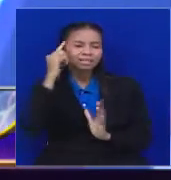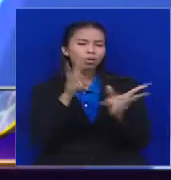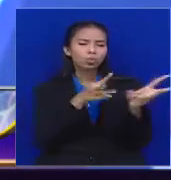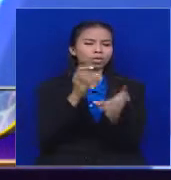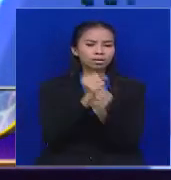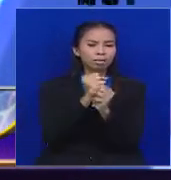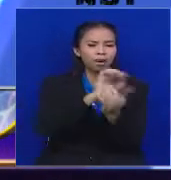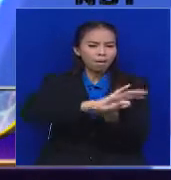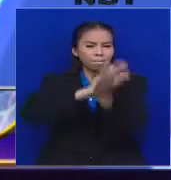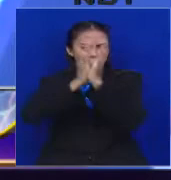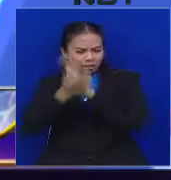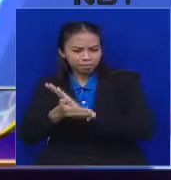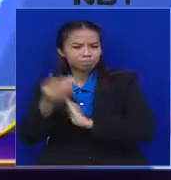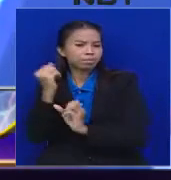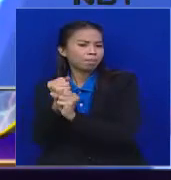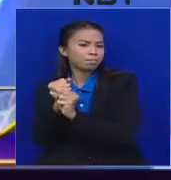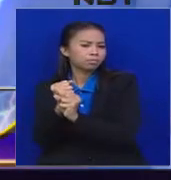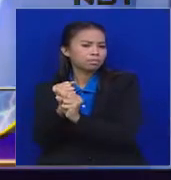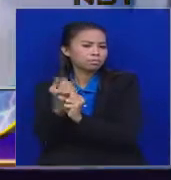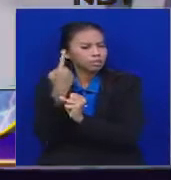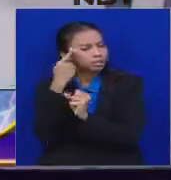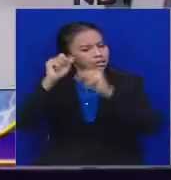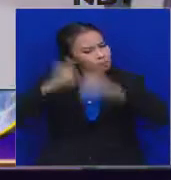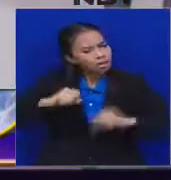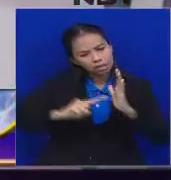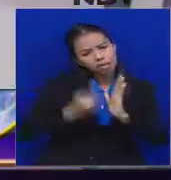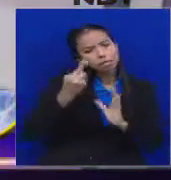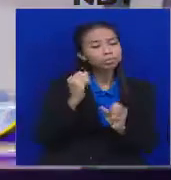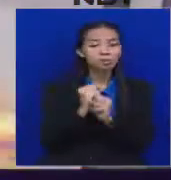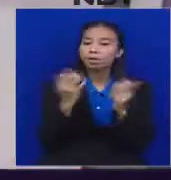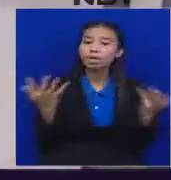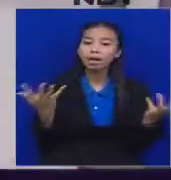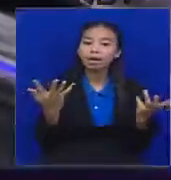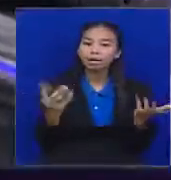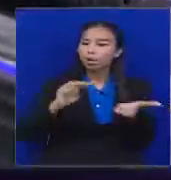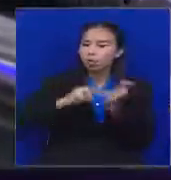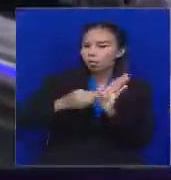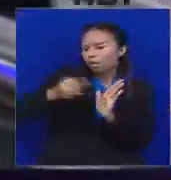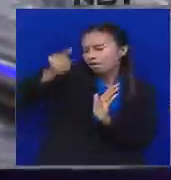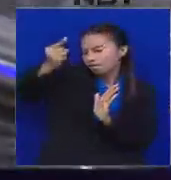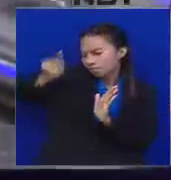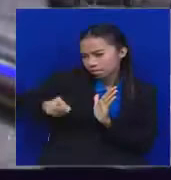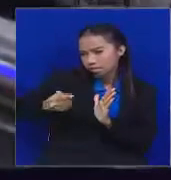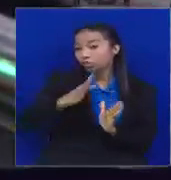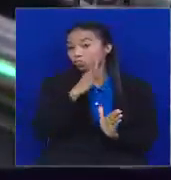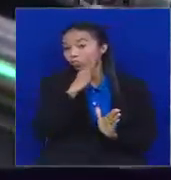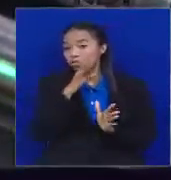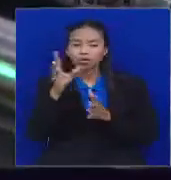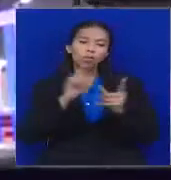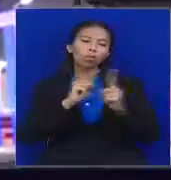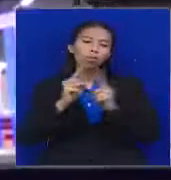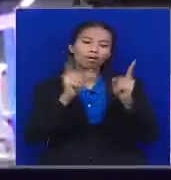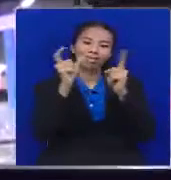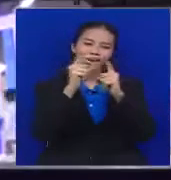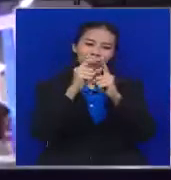Industry 4.0 เข้ามากันในกระบวนการผลิตเนี่ยจะสามารถเริ่มต้นได้อย่างไรบ้างและความหมายที่แท้จริงหรือเวลาพูดถึงรหัสไอ้